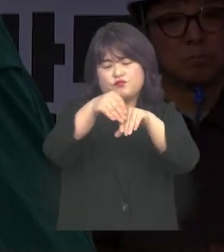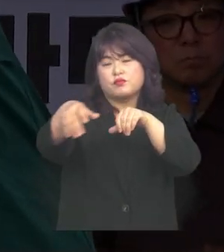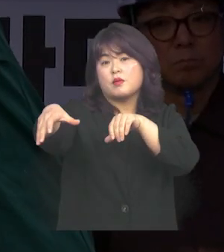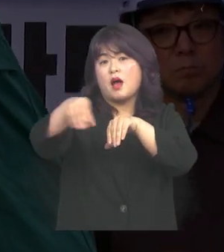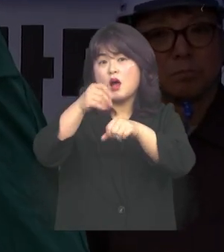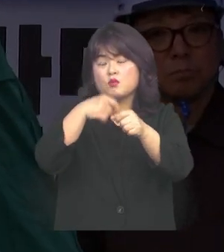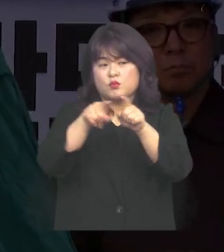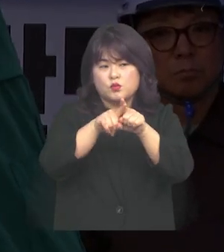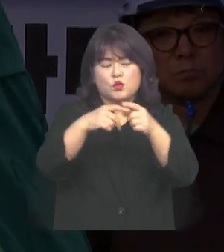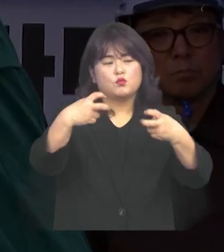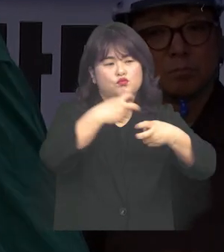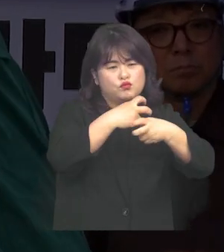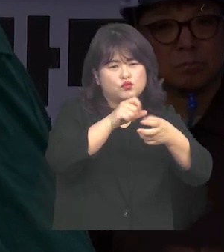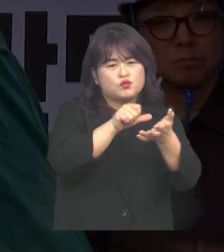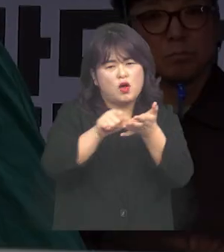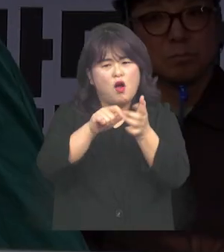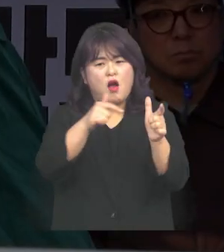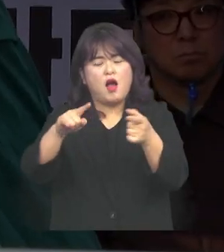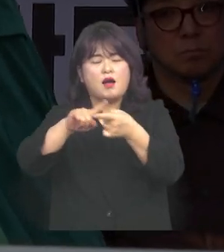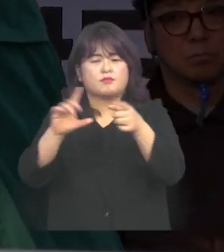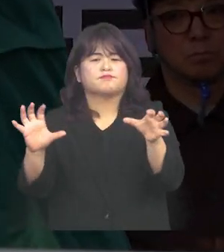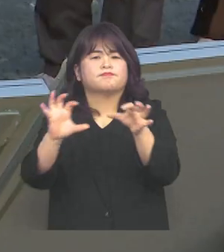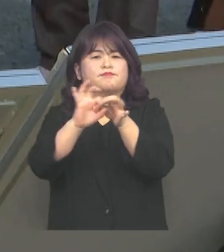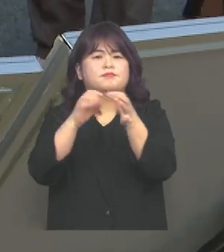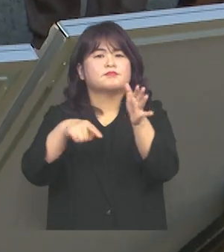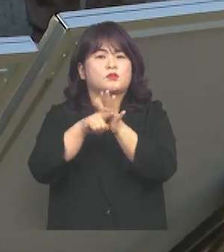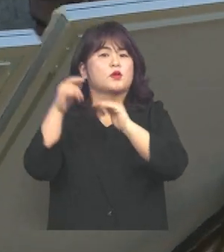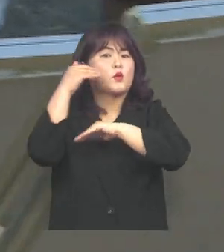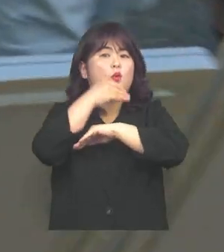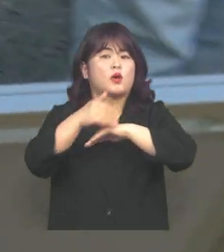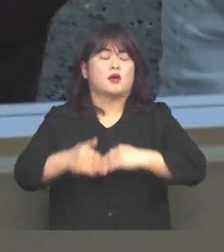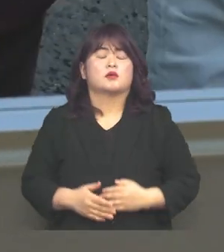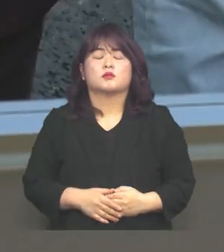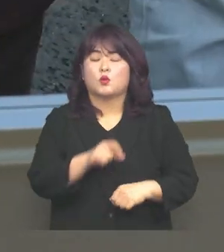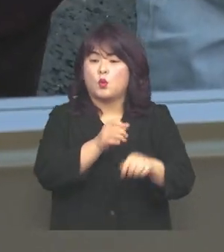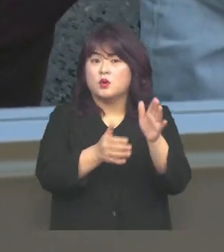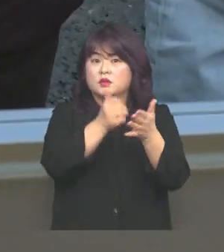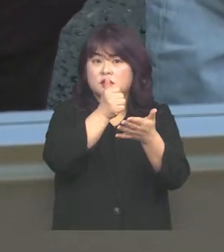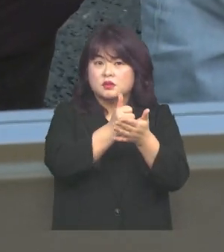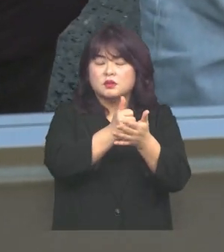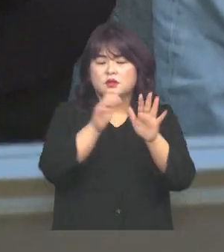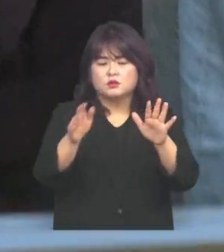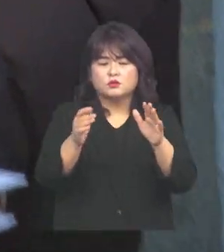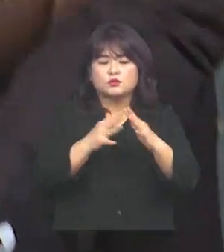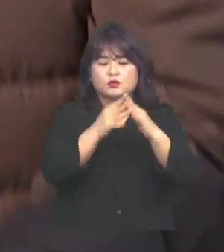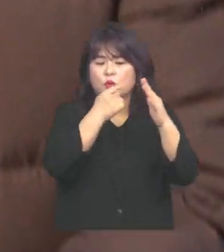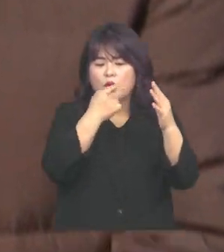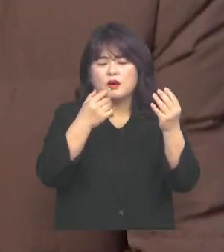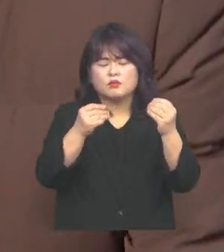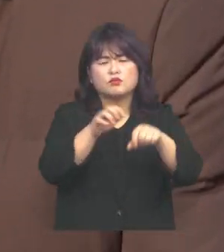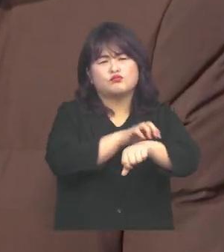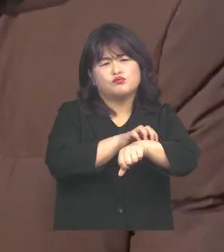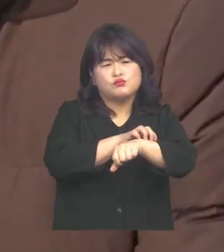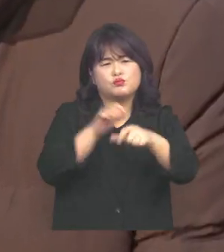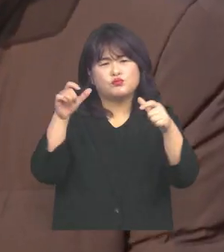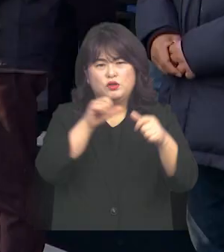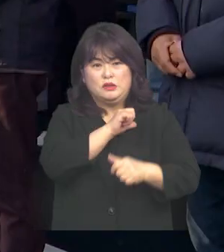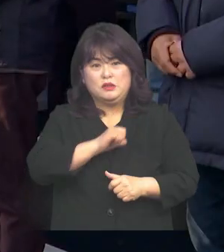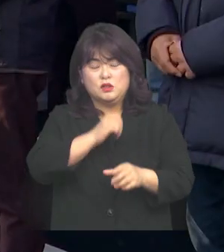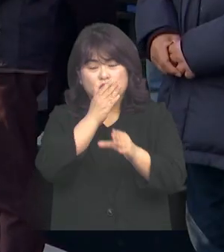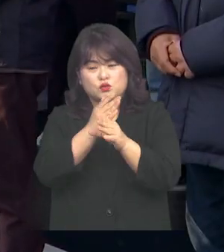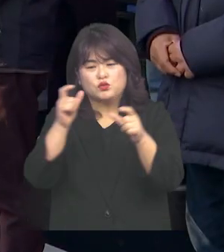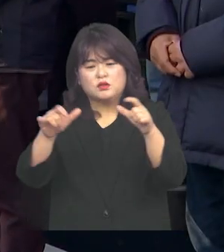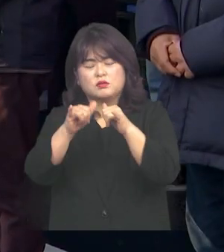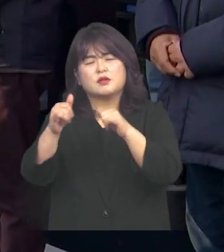교통망을 본격적으로 연결하고 물류와 산업단지 접근성을 높인다는 계획입니다. 이상일 시장은 현장